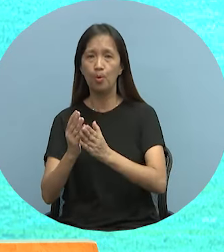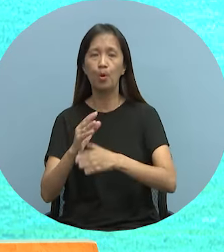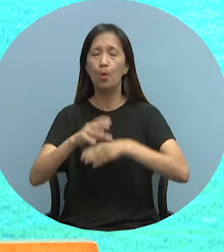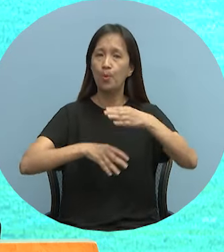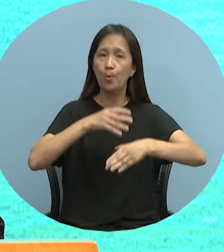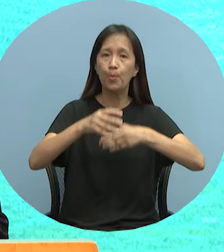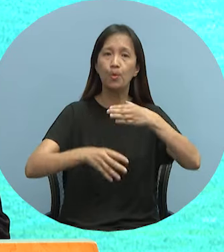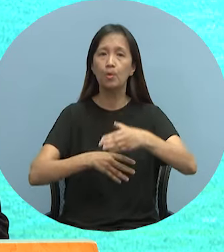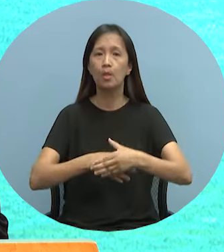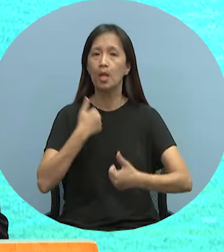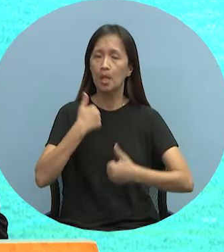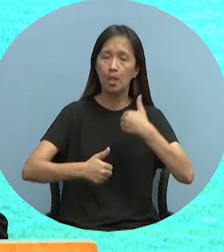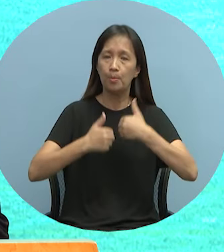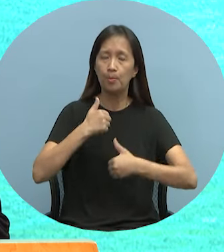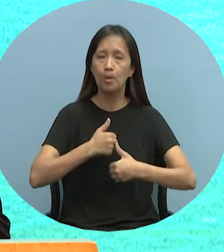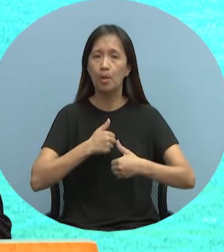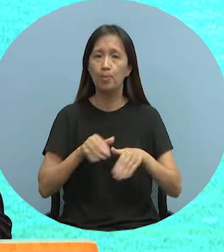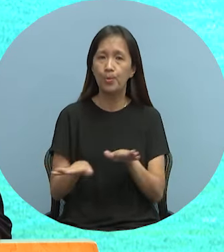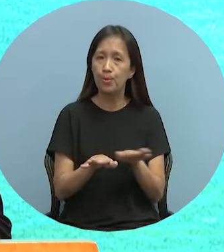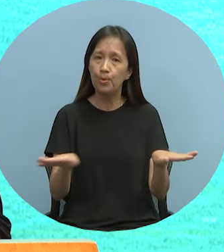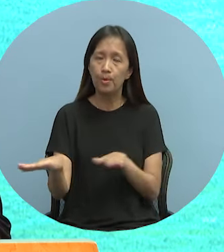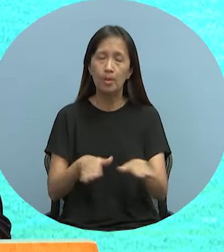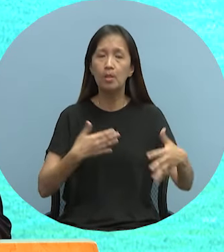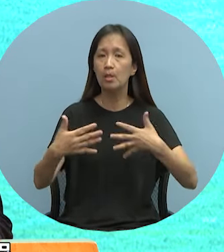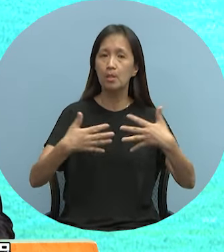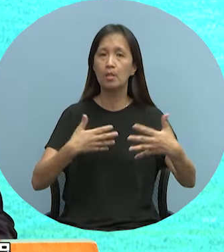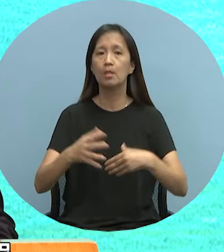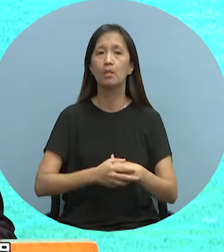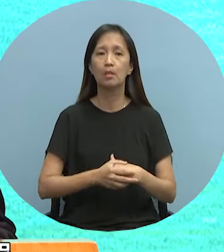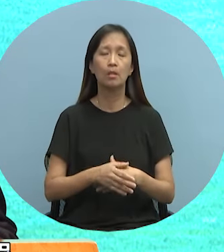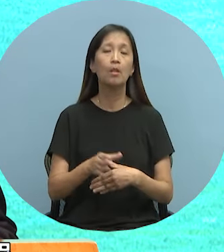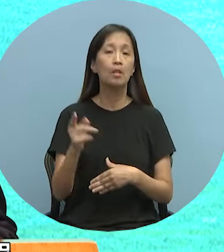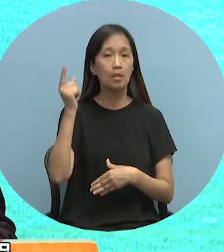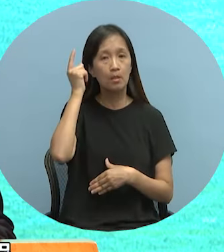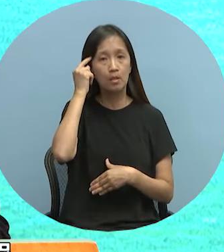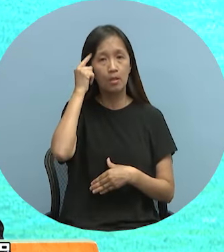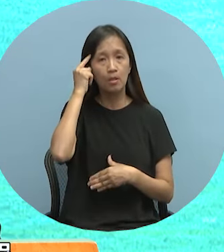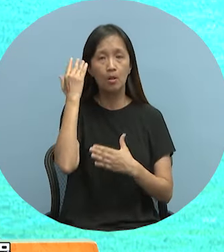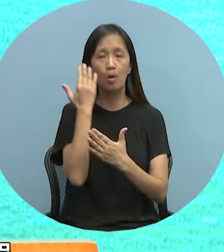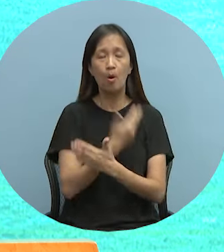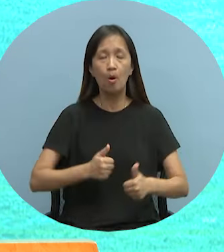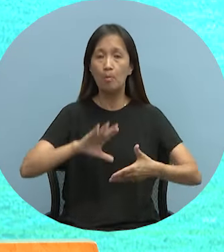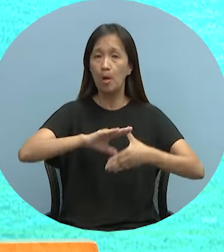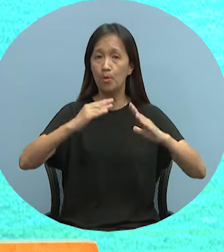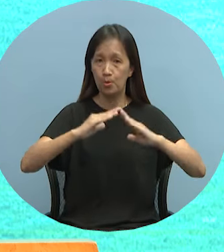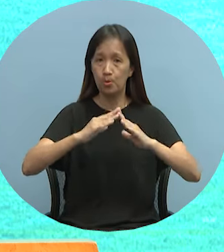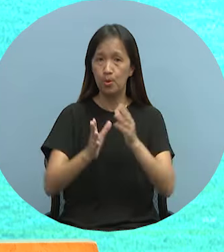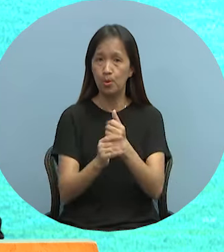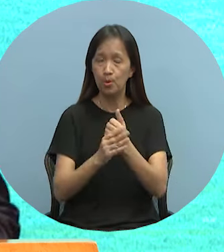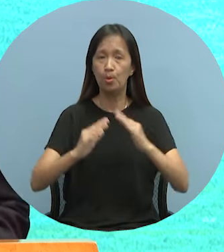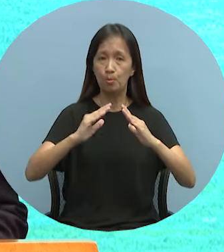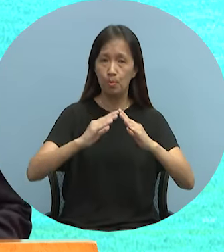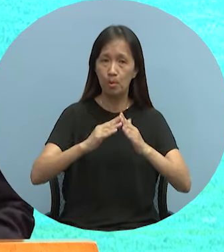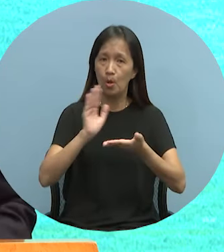議，去緊急處理呢一件事嘅。咁亦都聽咗康文署、漁護署以